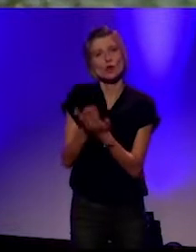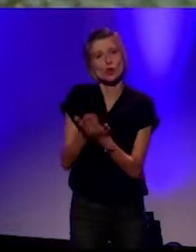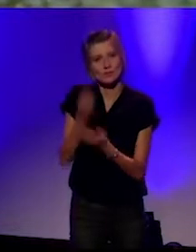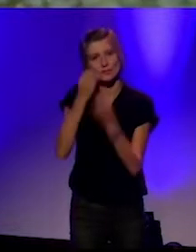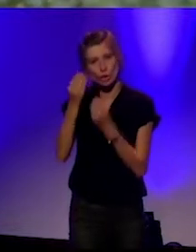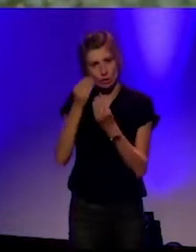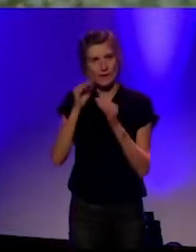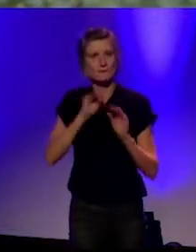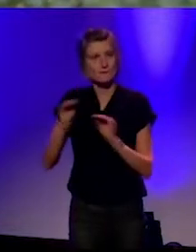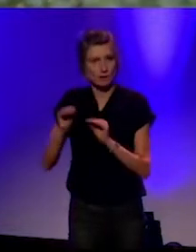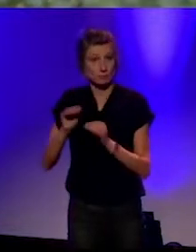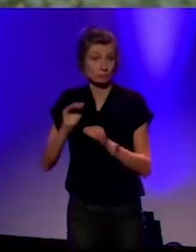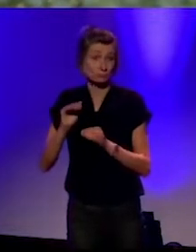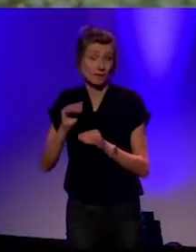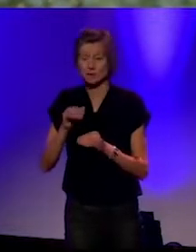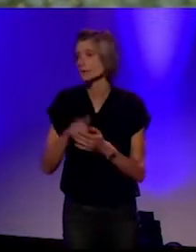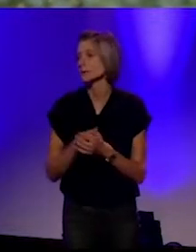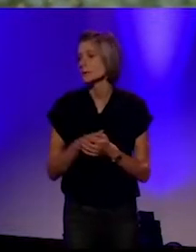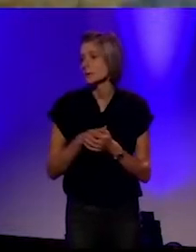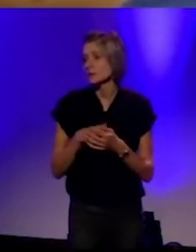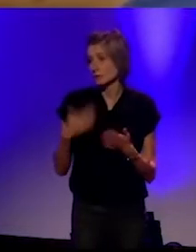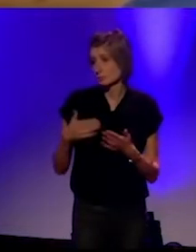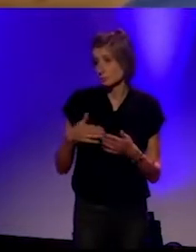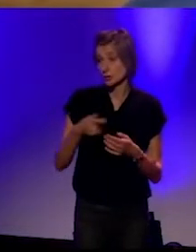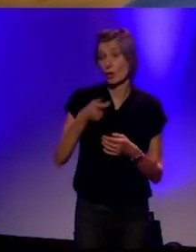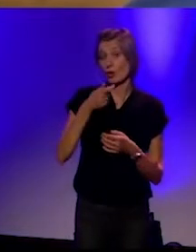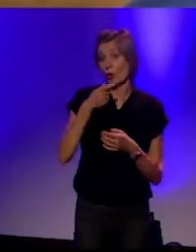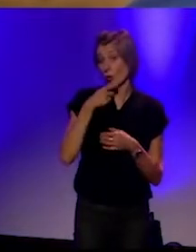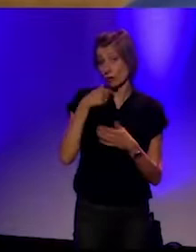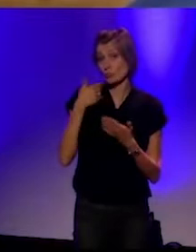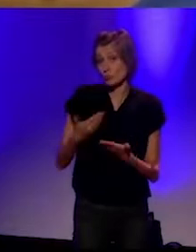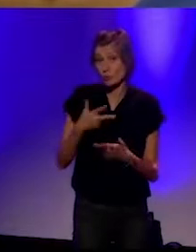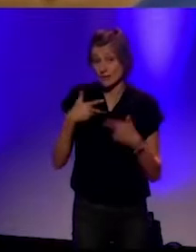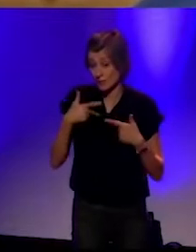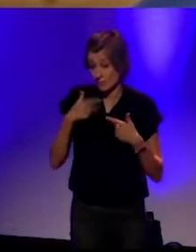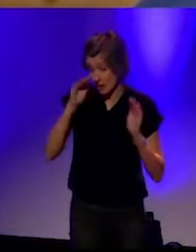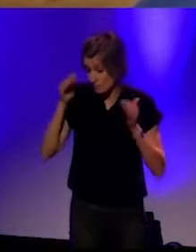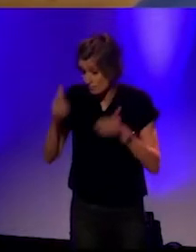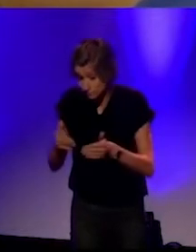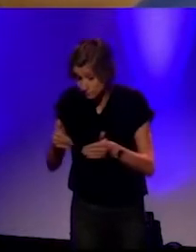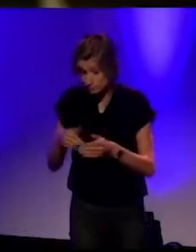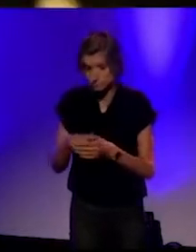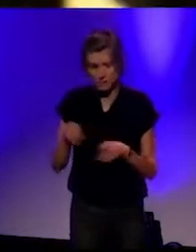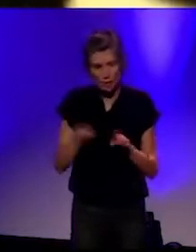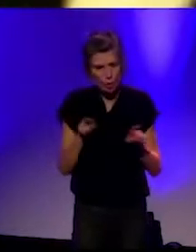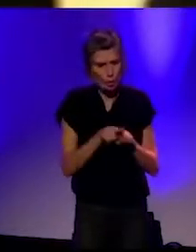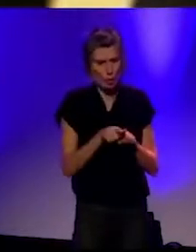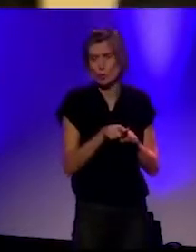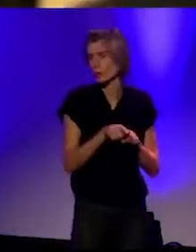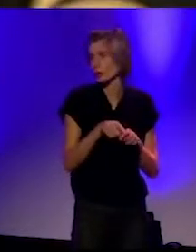de maatschappij centraal staat. En dat groeit alleen maar aan. Er zijn ook archeologen die in